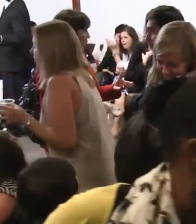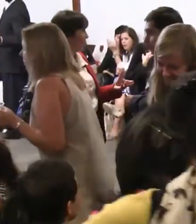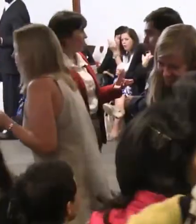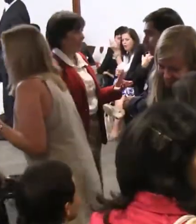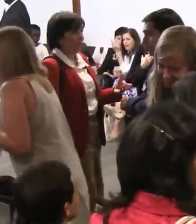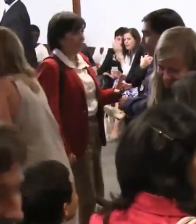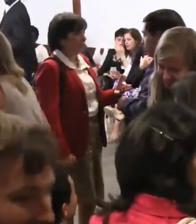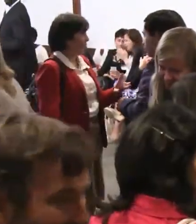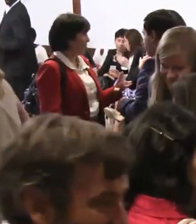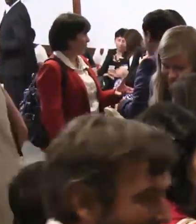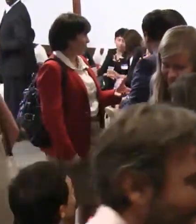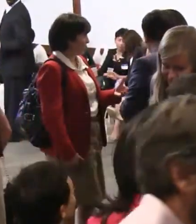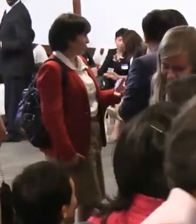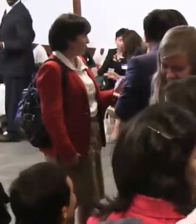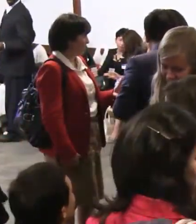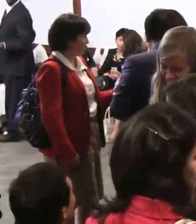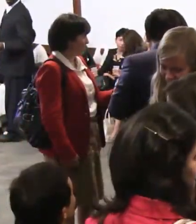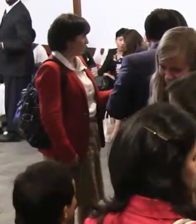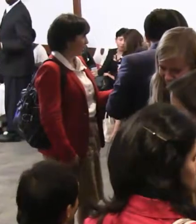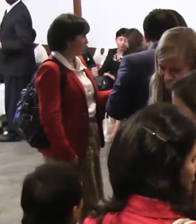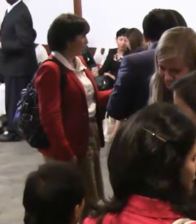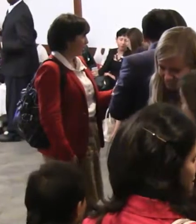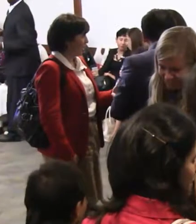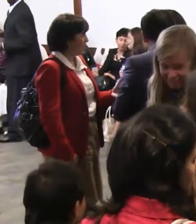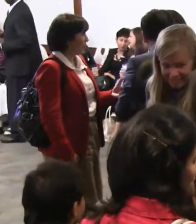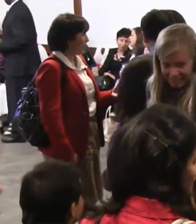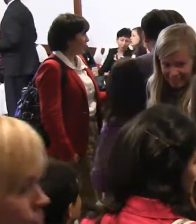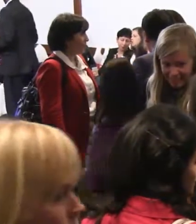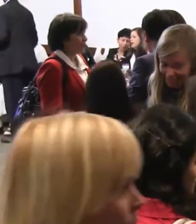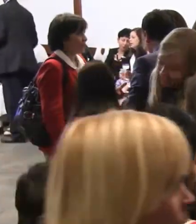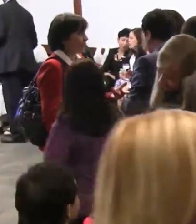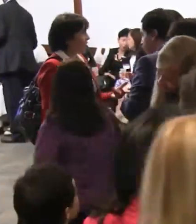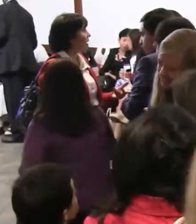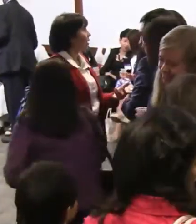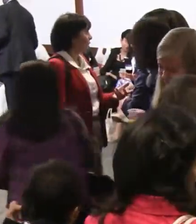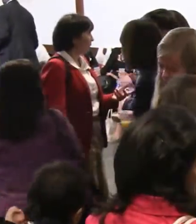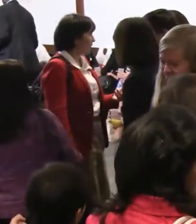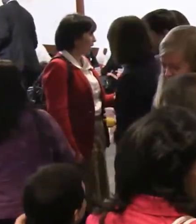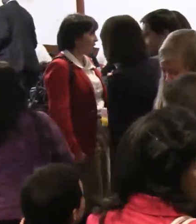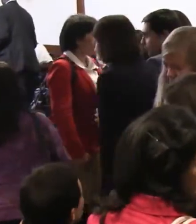ìkáwọn kálá o kan mọ́ mọ́ ká kókó.